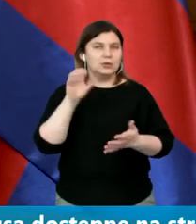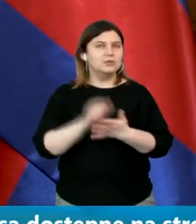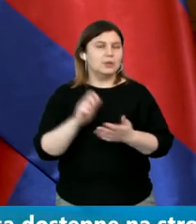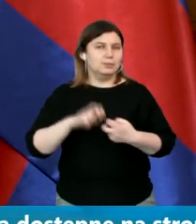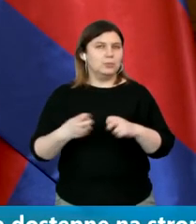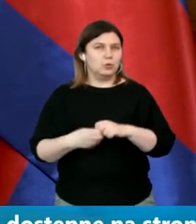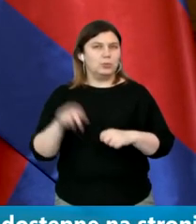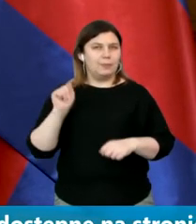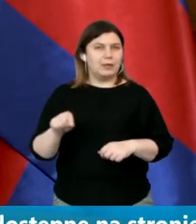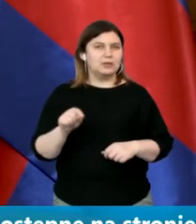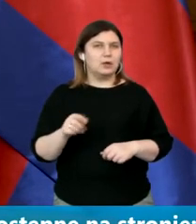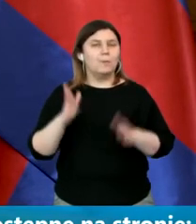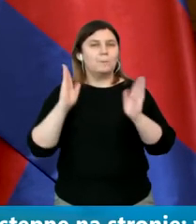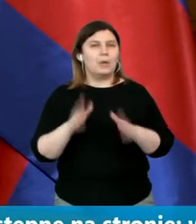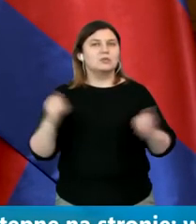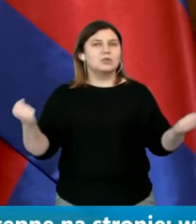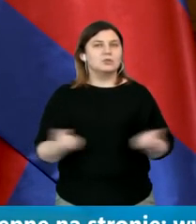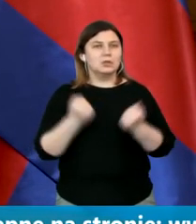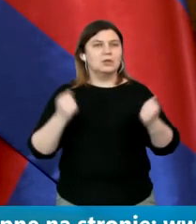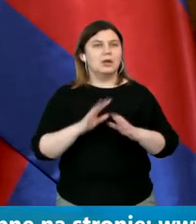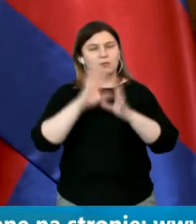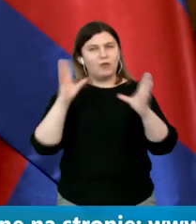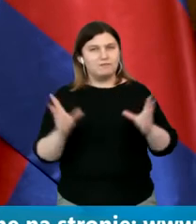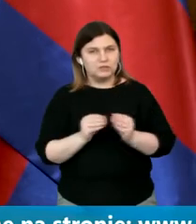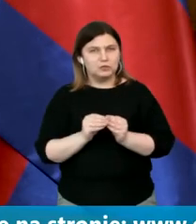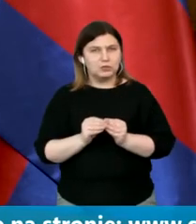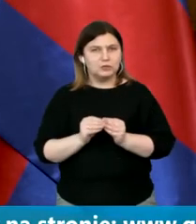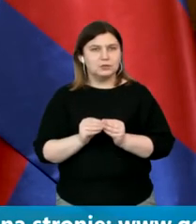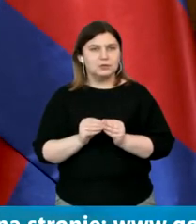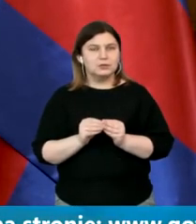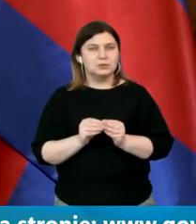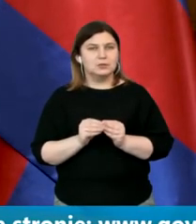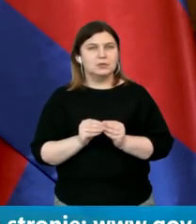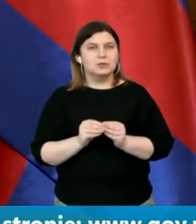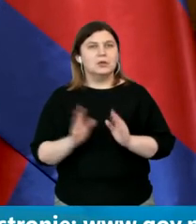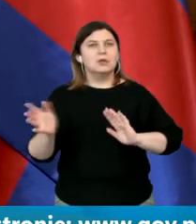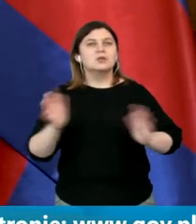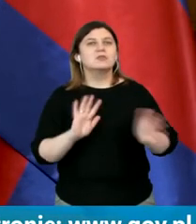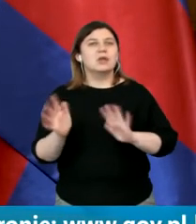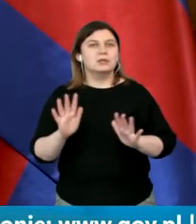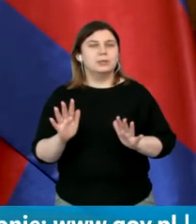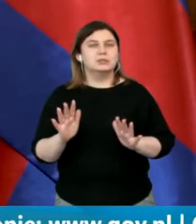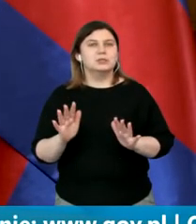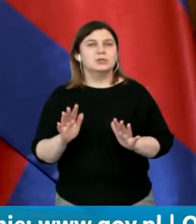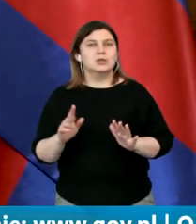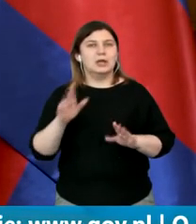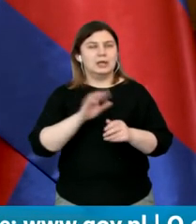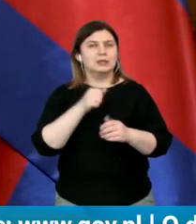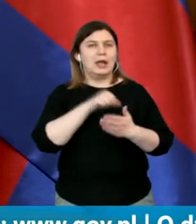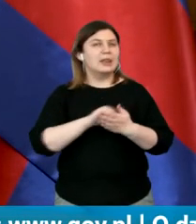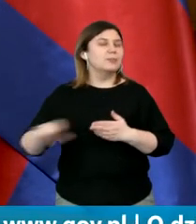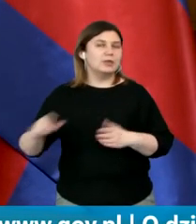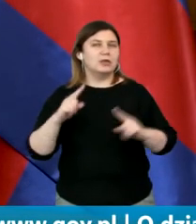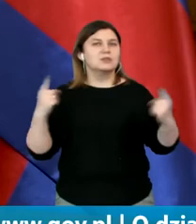problematyką, będzie się starała we wszystkich aspektach zadbać o eliminowanie tych sytuacji,